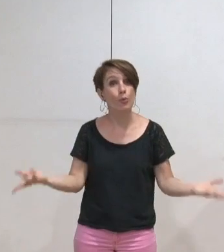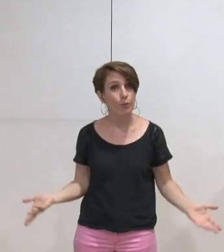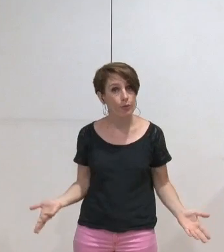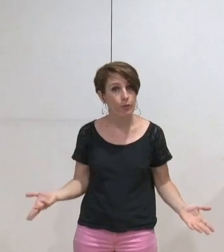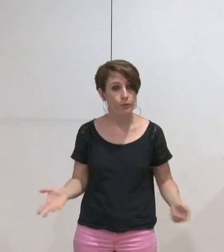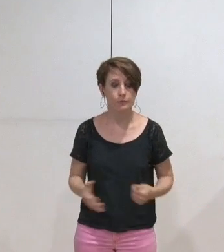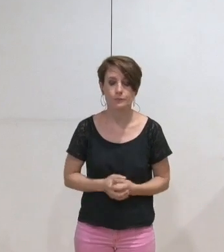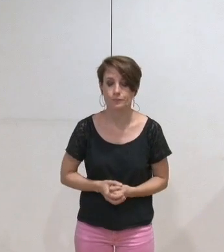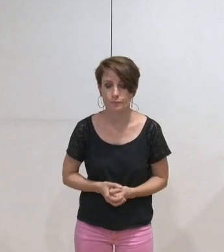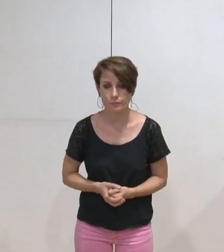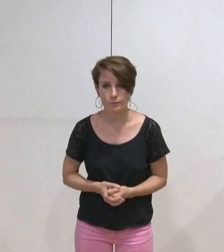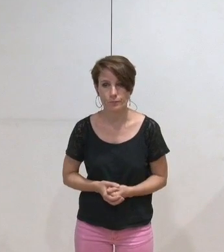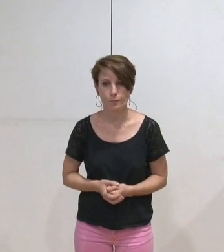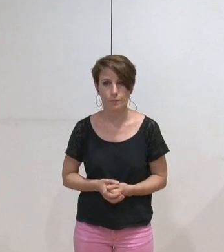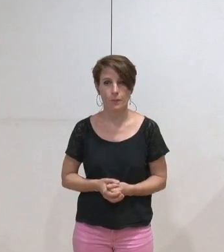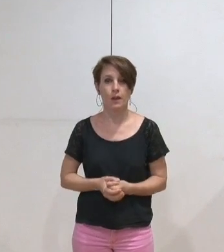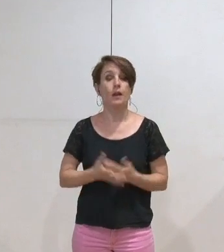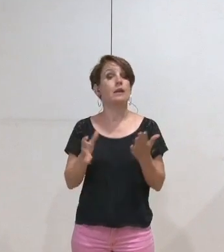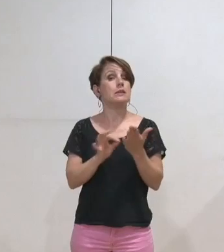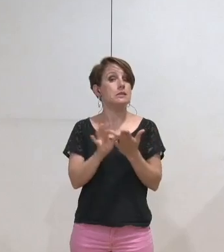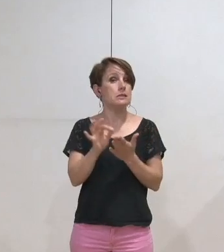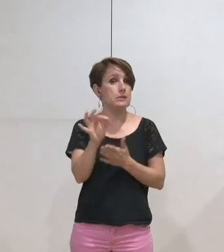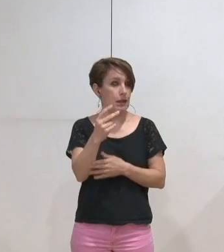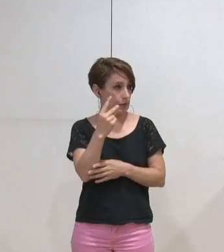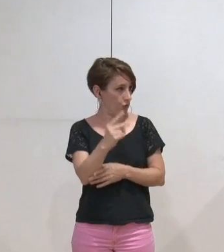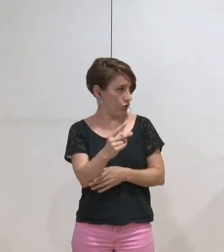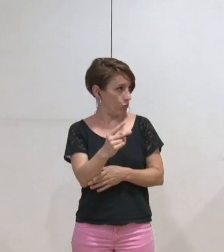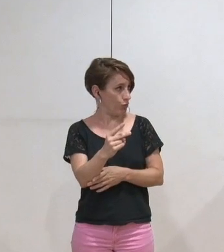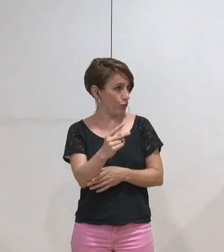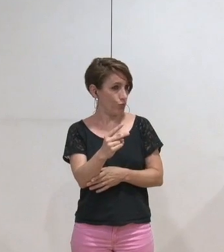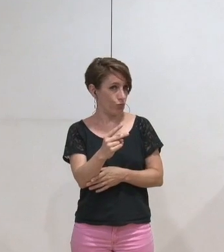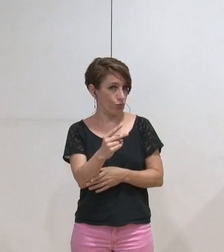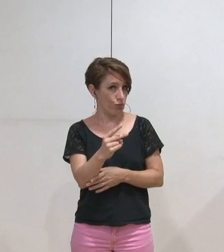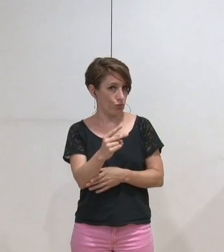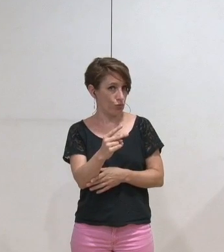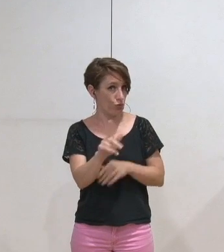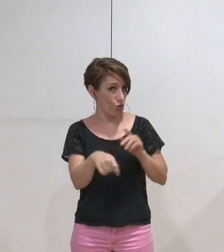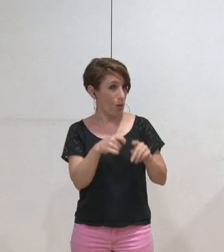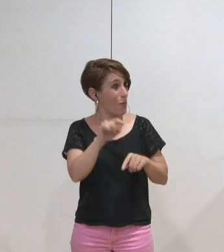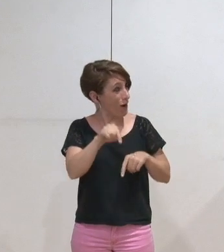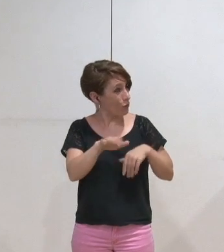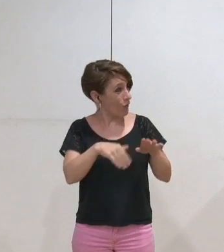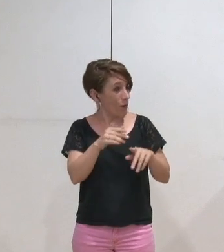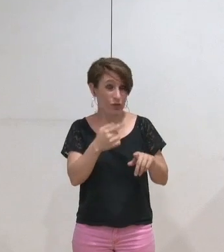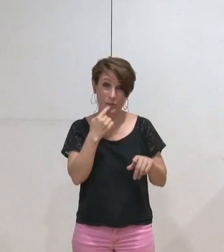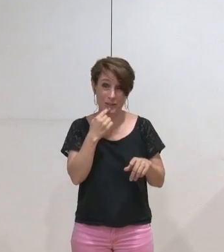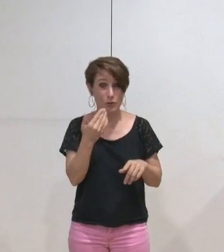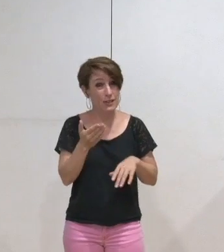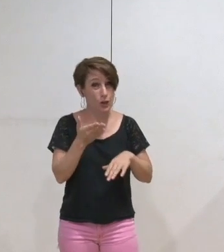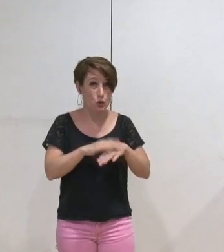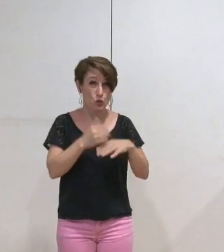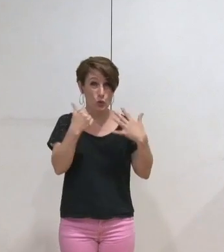que votre stratégie a fonctionné alors que le camp et Menin est passé en 16 mois de 120 à 400